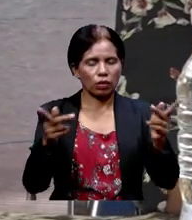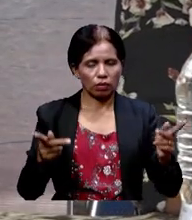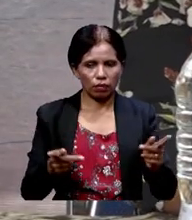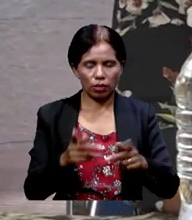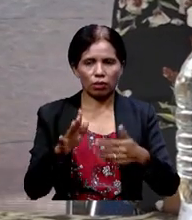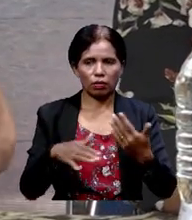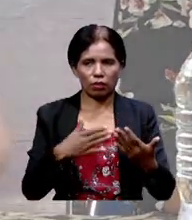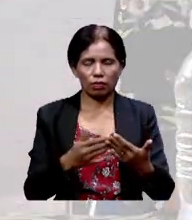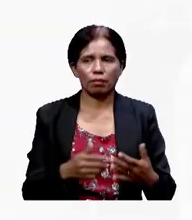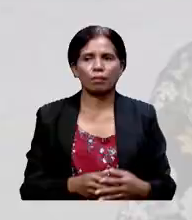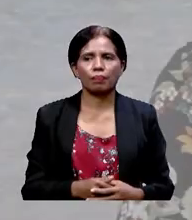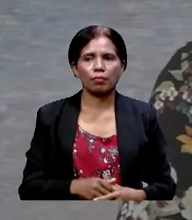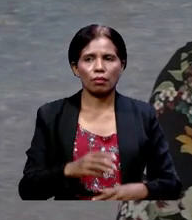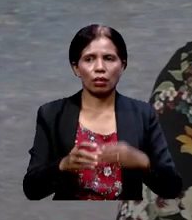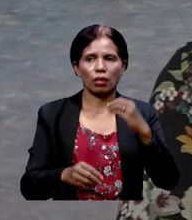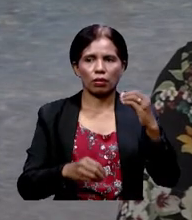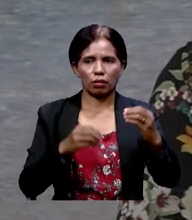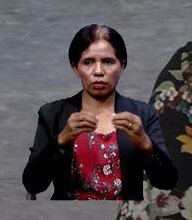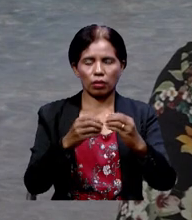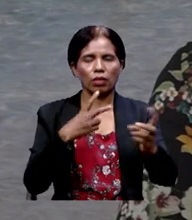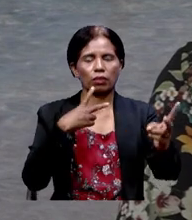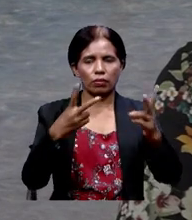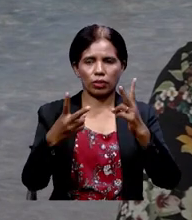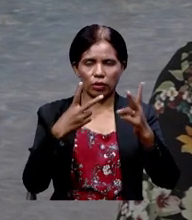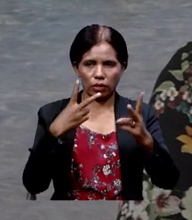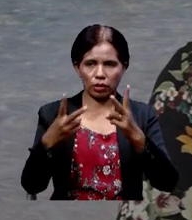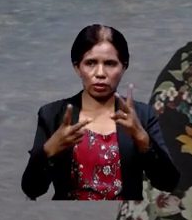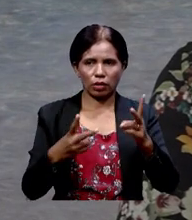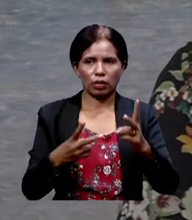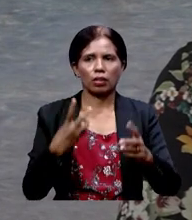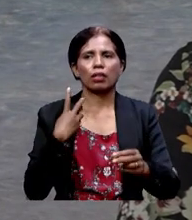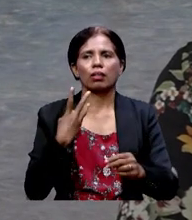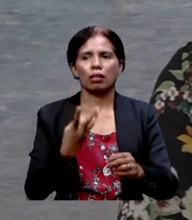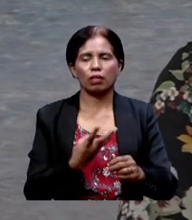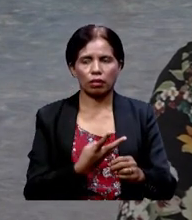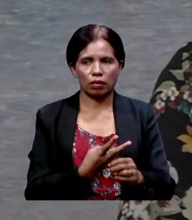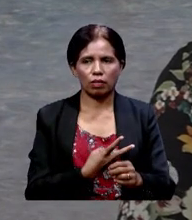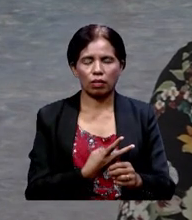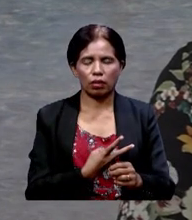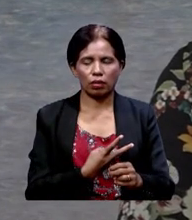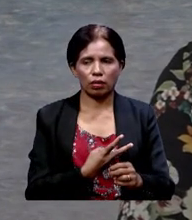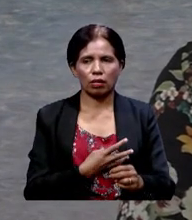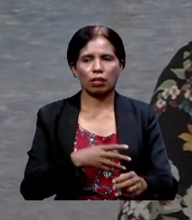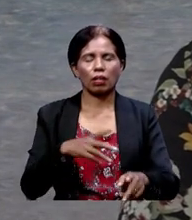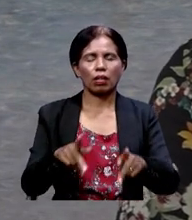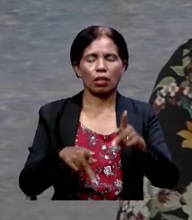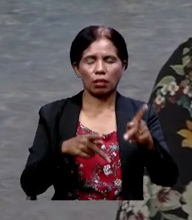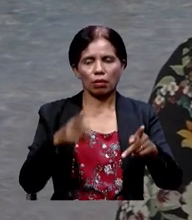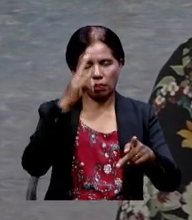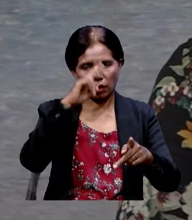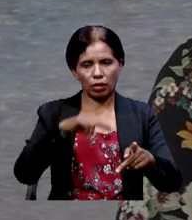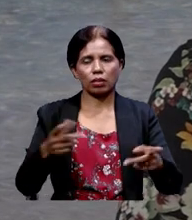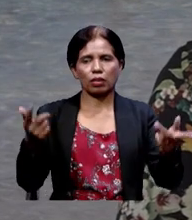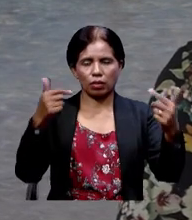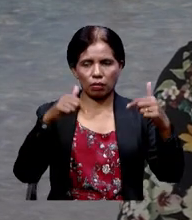sira. Relaciona ho visita ka itania turístico sira nebe ma se mai